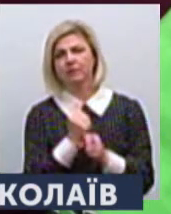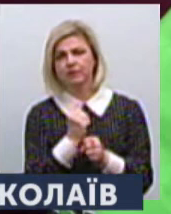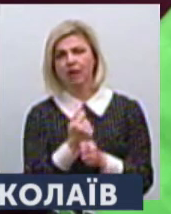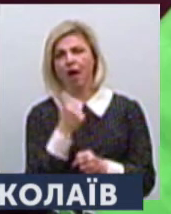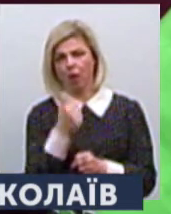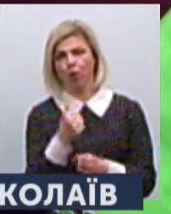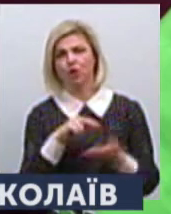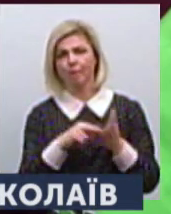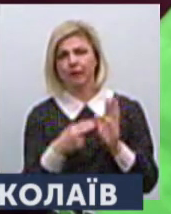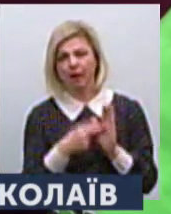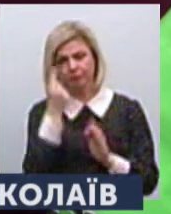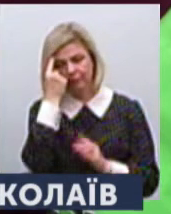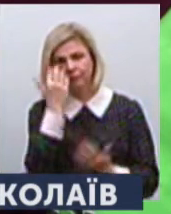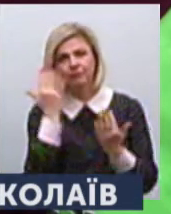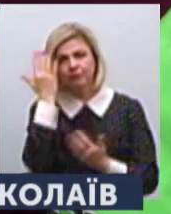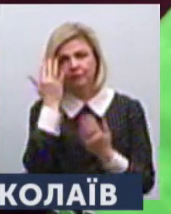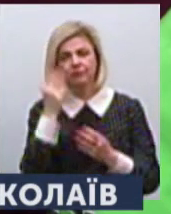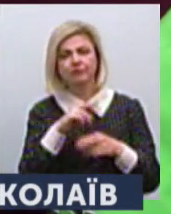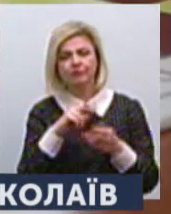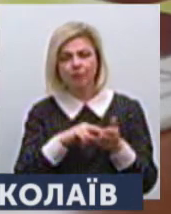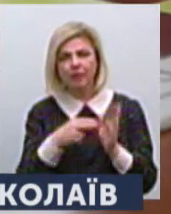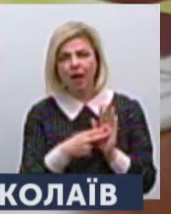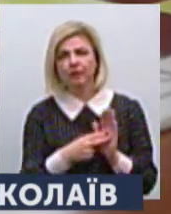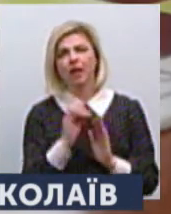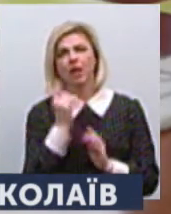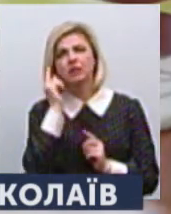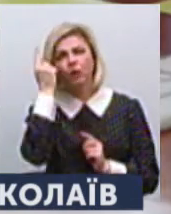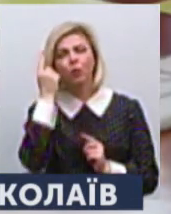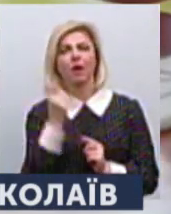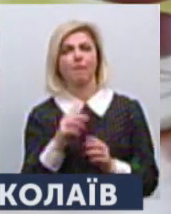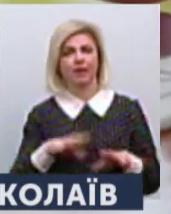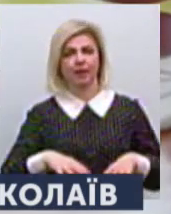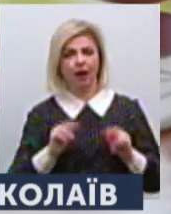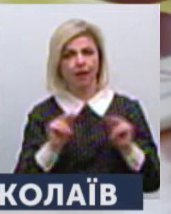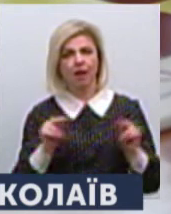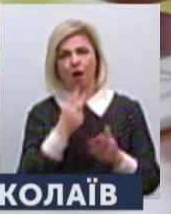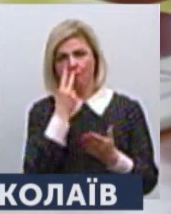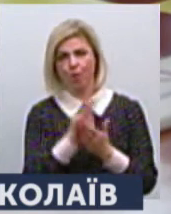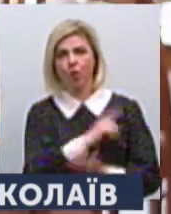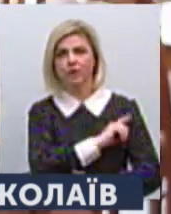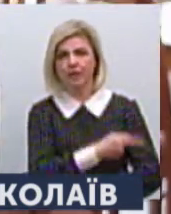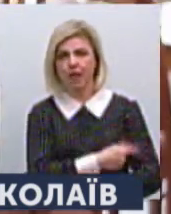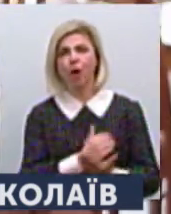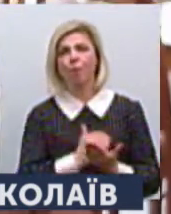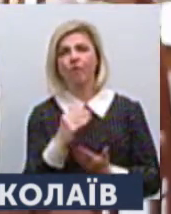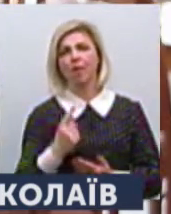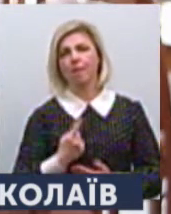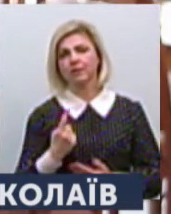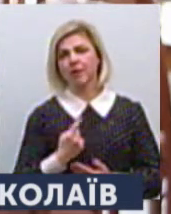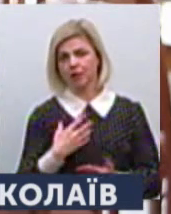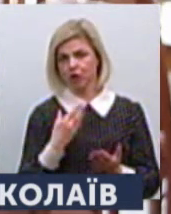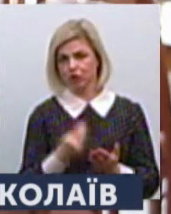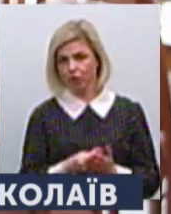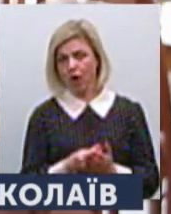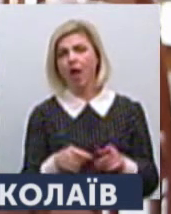є як би порозмірковувати над якимись новинками, над якимись задумками тренера, показати свою силу, підвищити свою майстерність, як кажуть. Тому